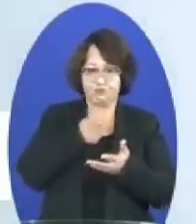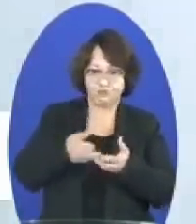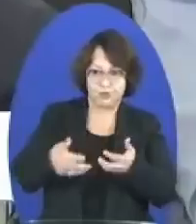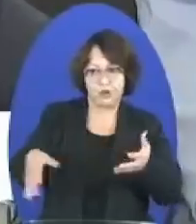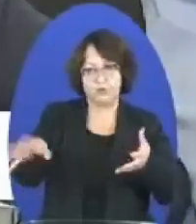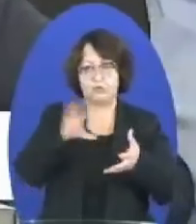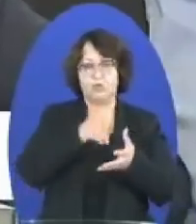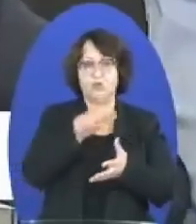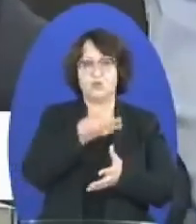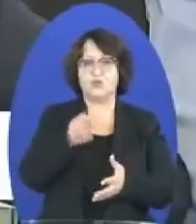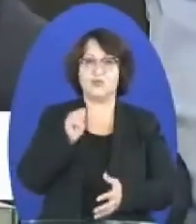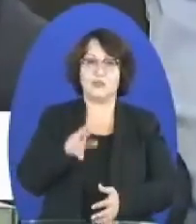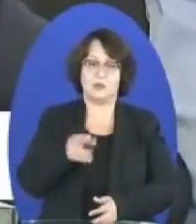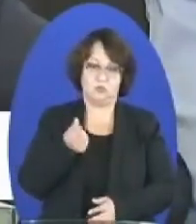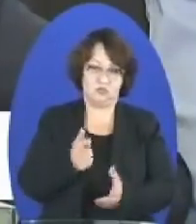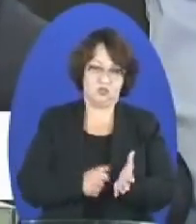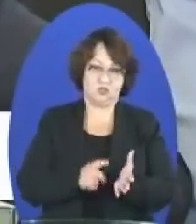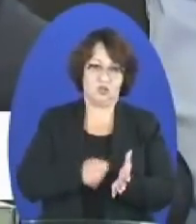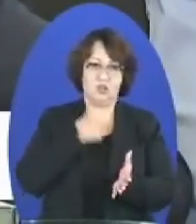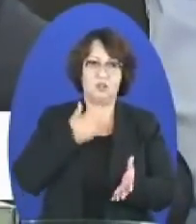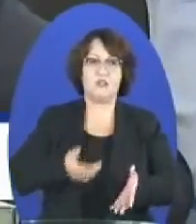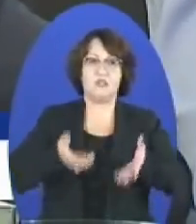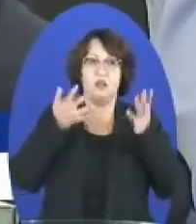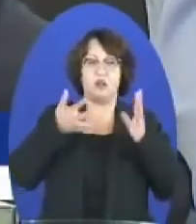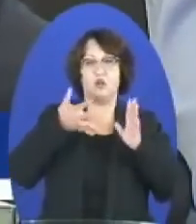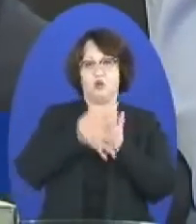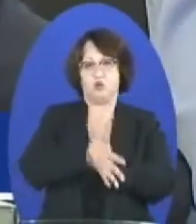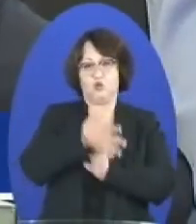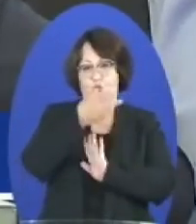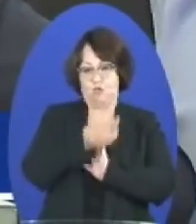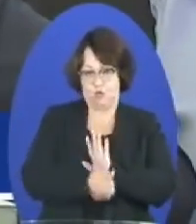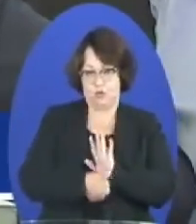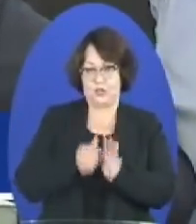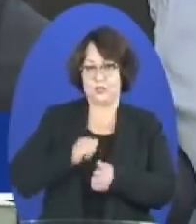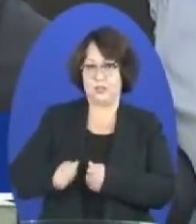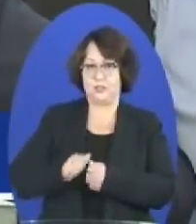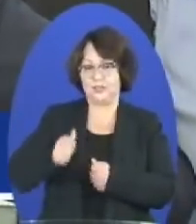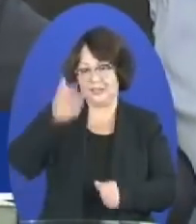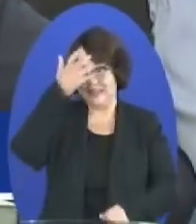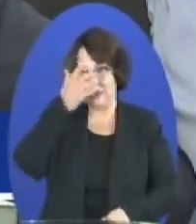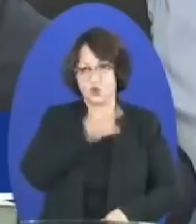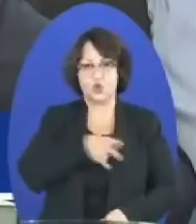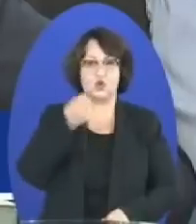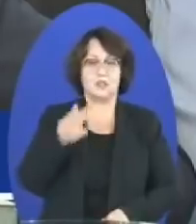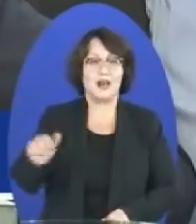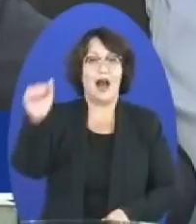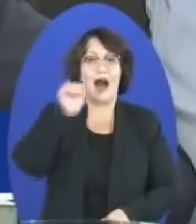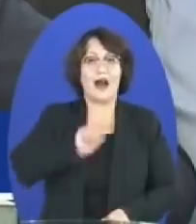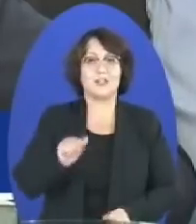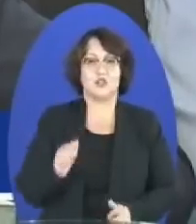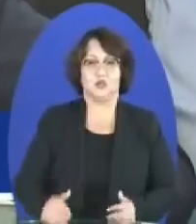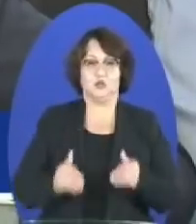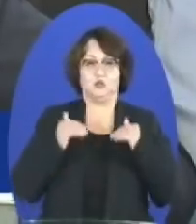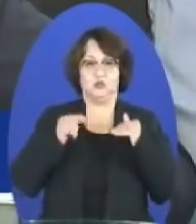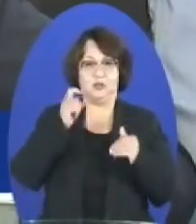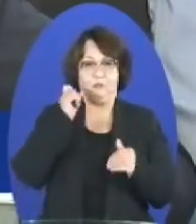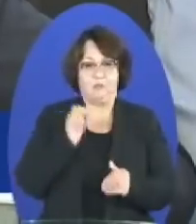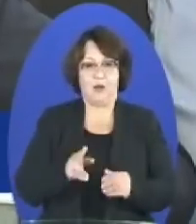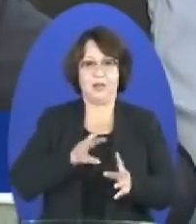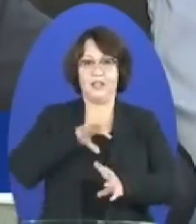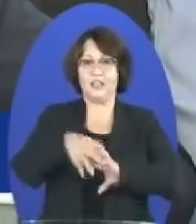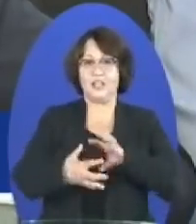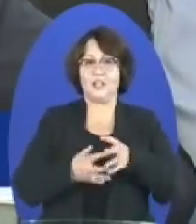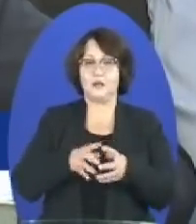шаардлагатай байна. Одоогоор зарцуулаад байгаа төсвийг засгийн газрын нөөц, Азийн хөгжлийн банк, Дэлхийн банкны санхүүжилттэй бол